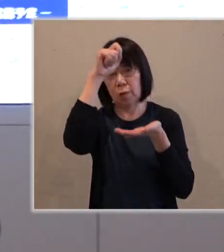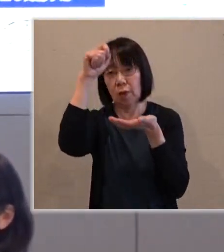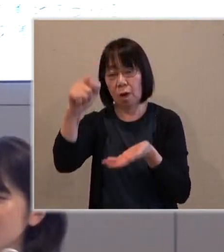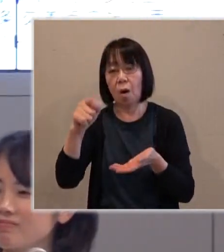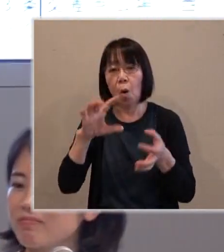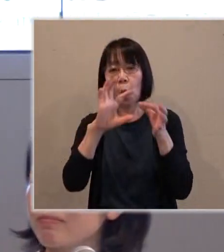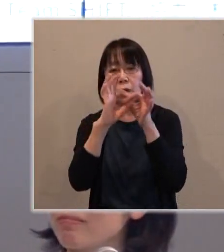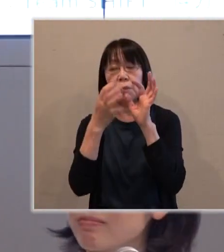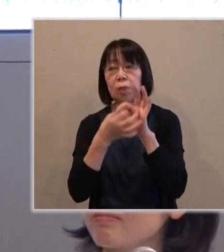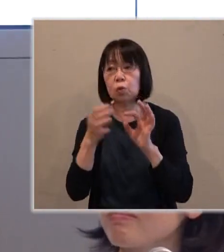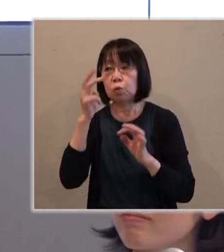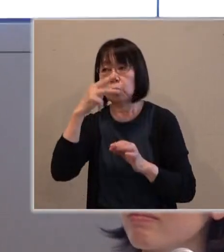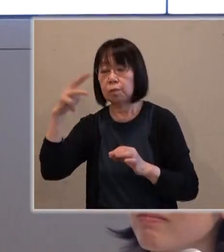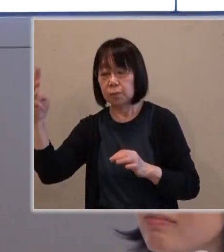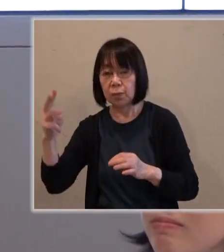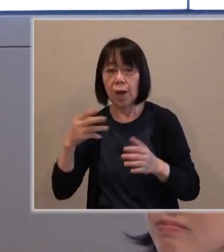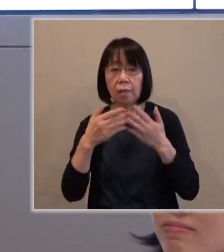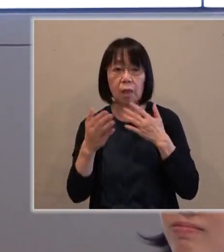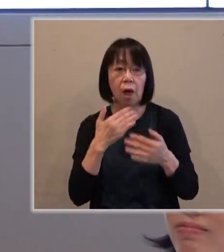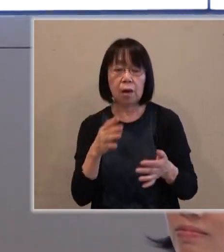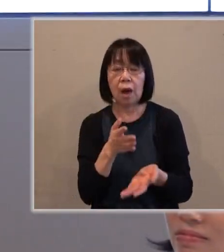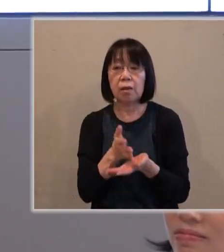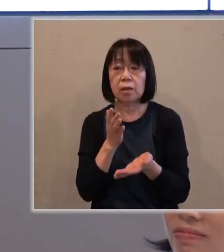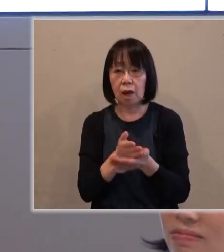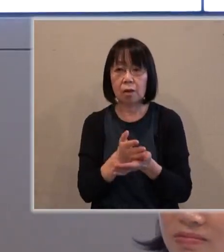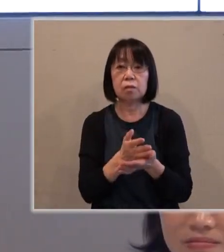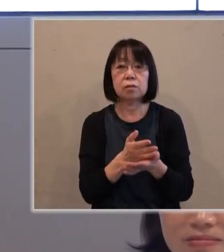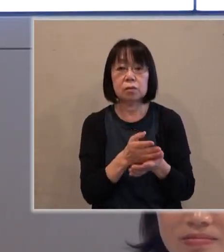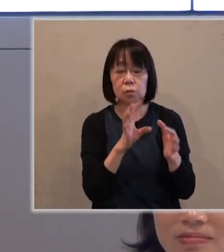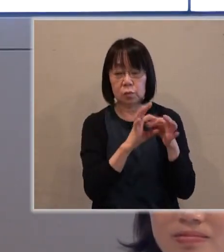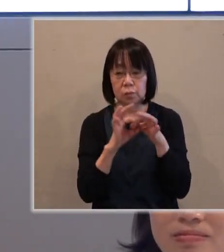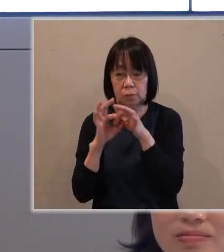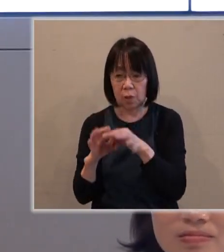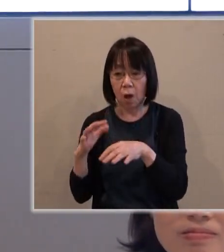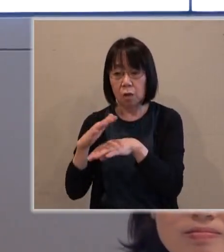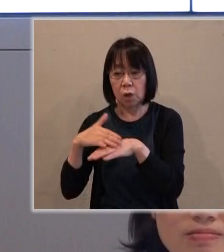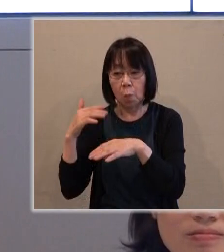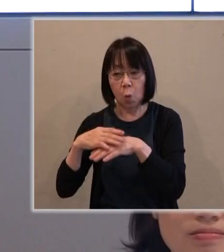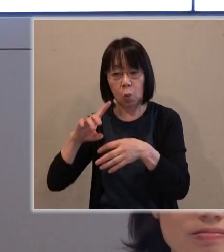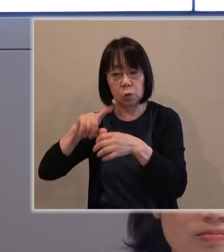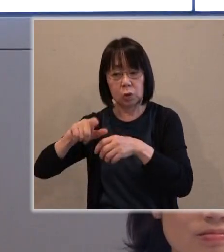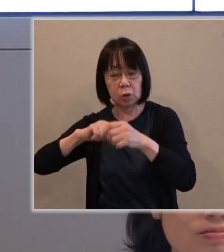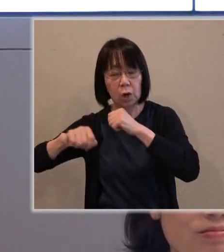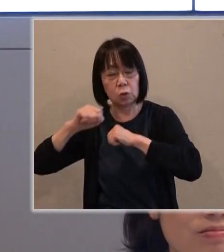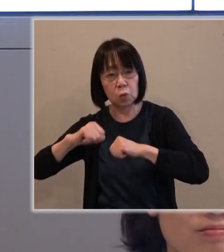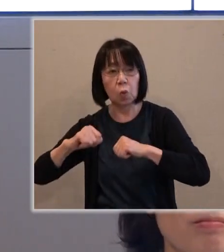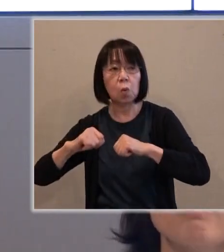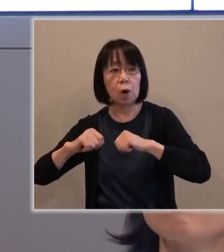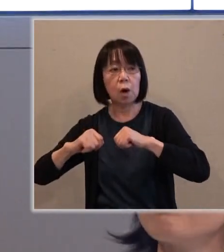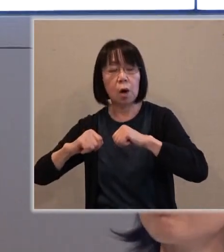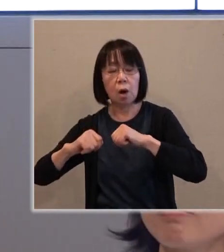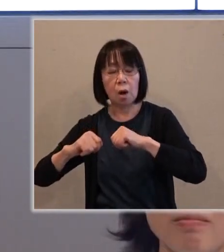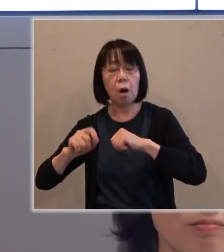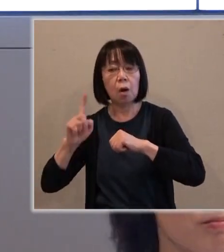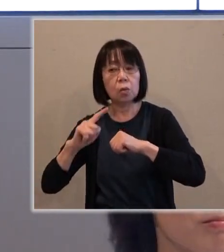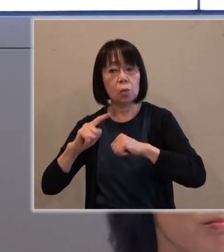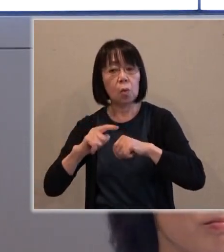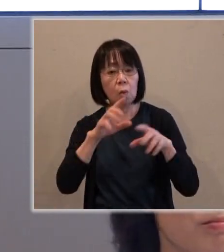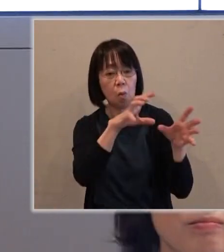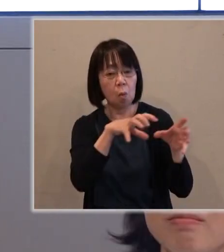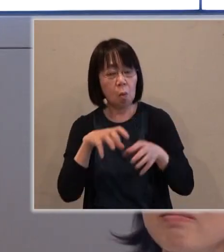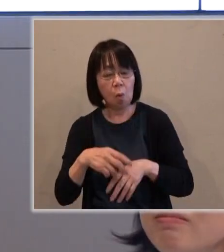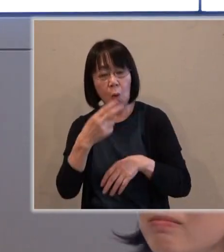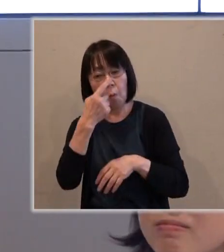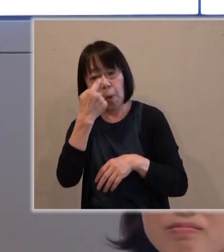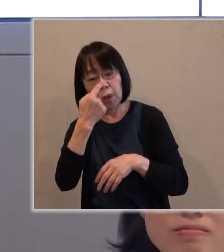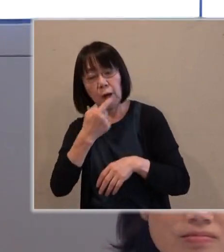ピックの体験談、そこから、札幌の、地域活動がどうそれを学んでいけるものがあるのかっていう、